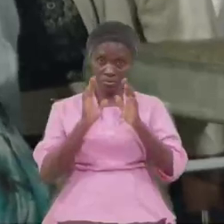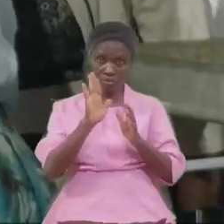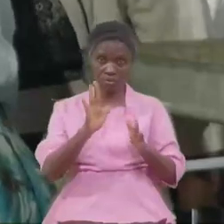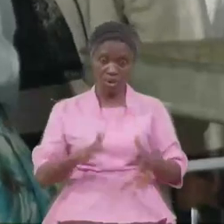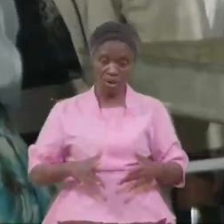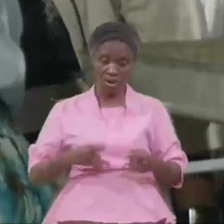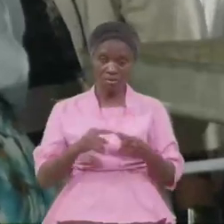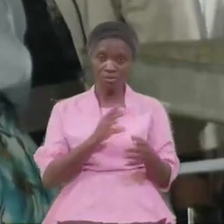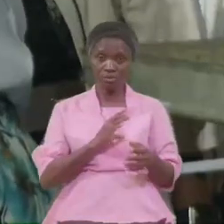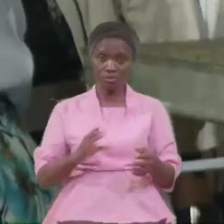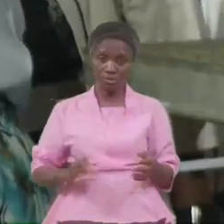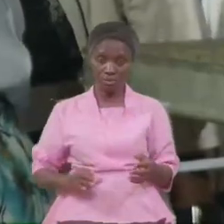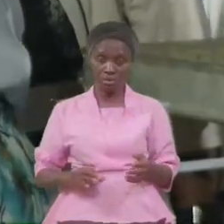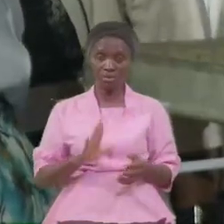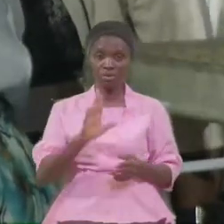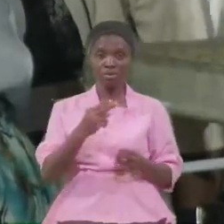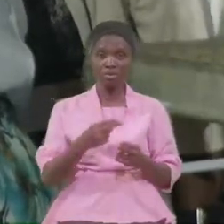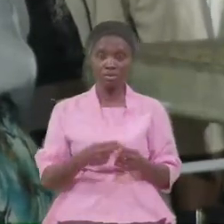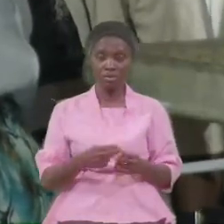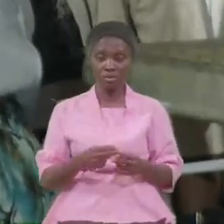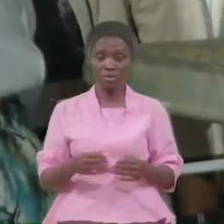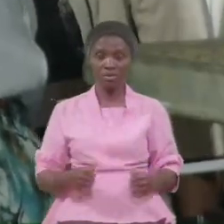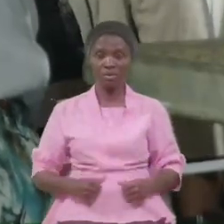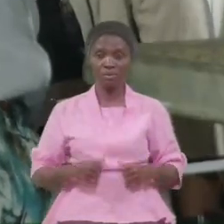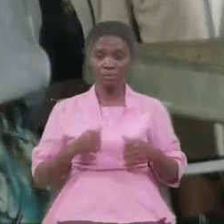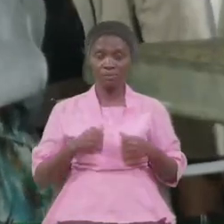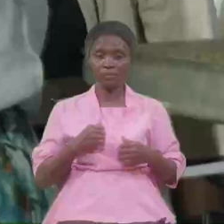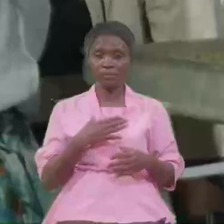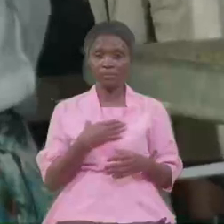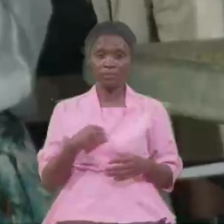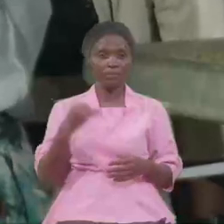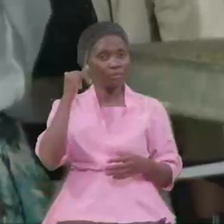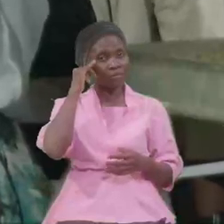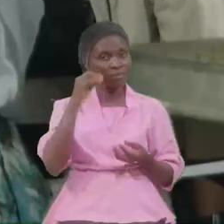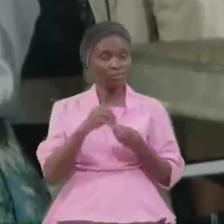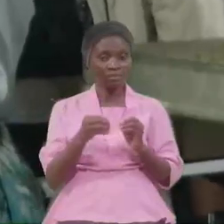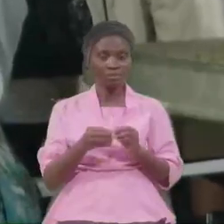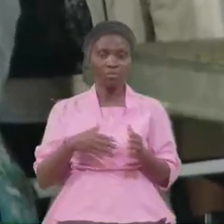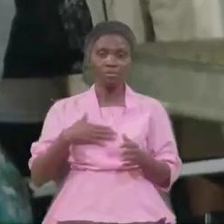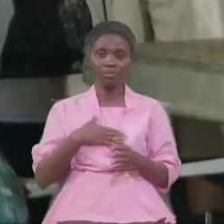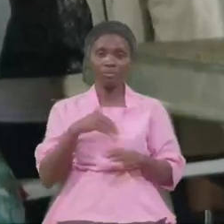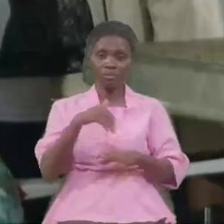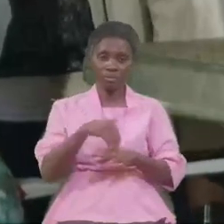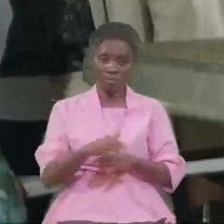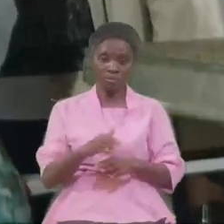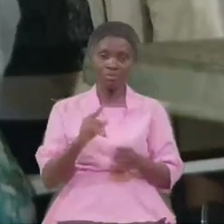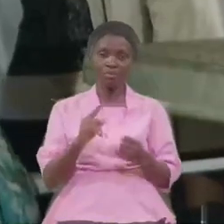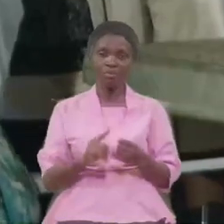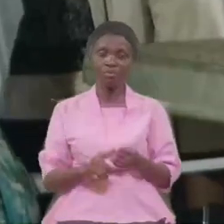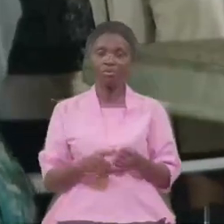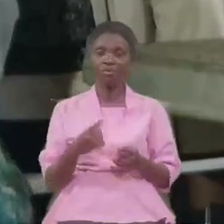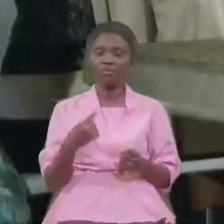allons vouloir avoir vos coordonnées et faites-nous parvenir cela